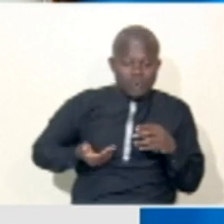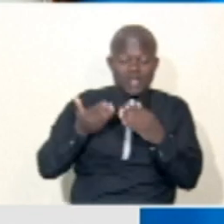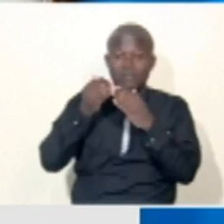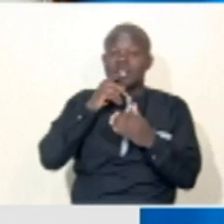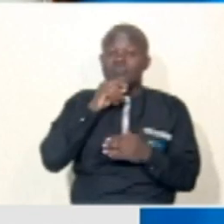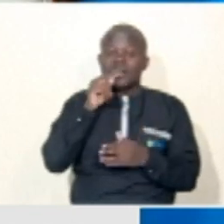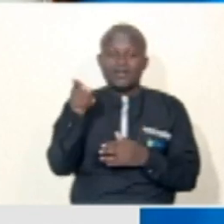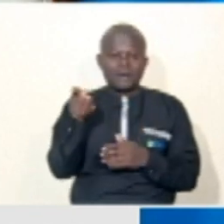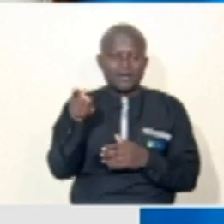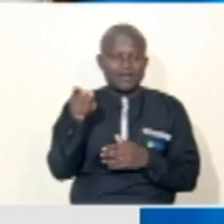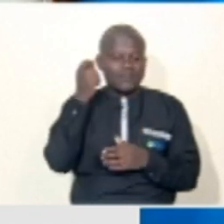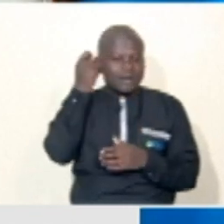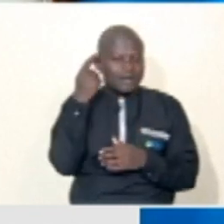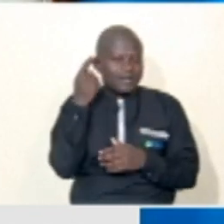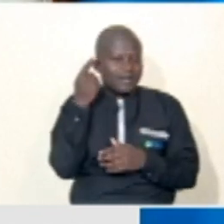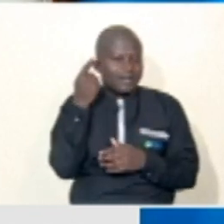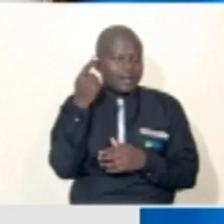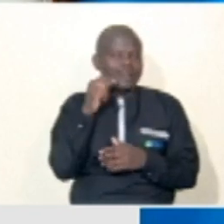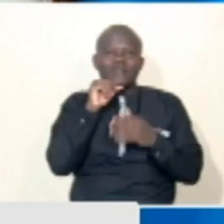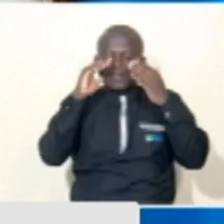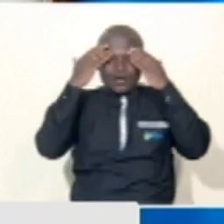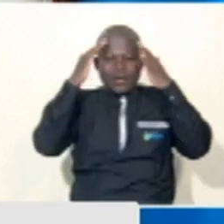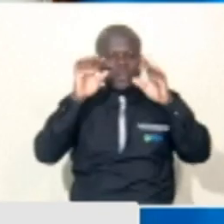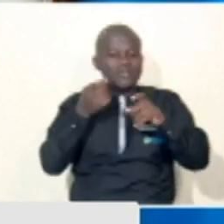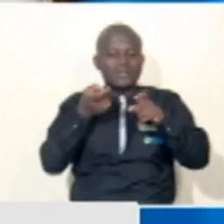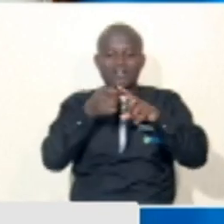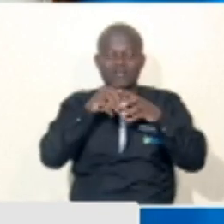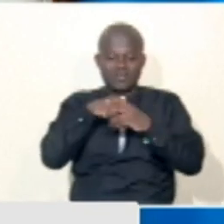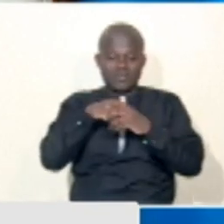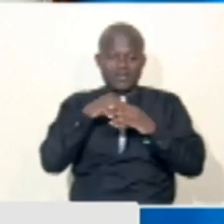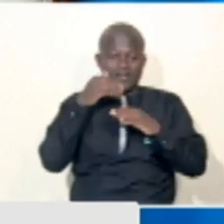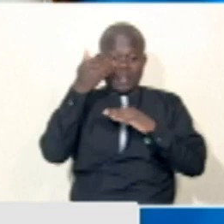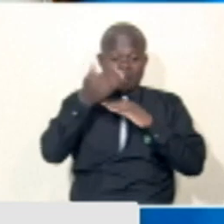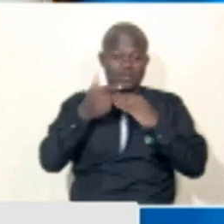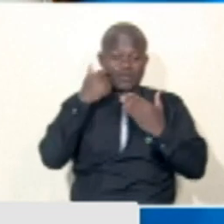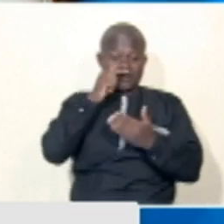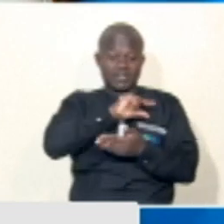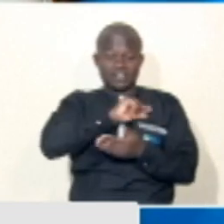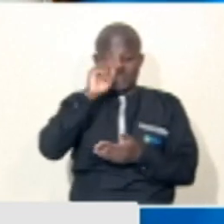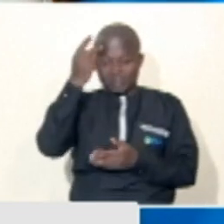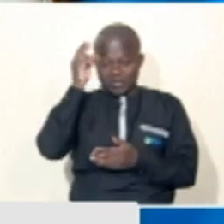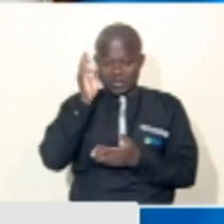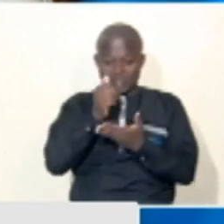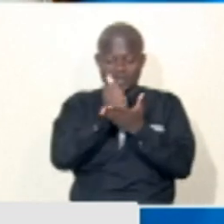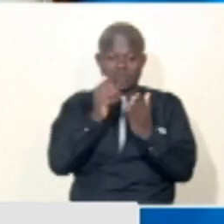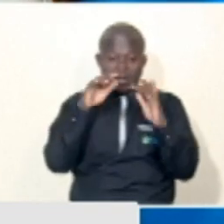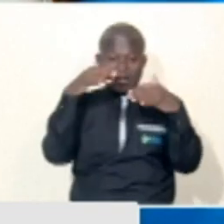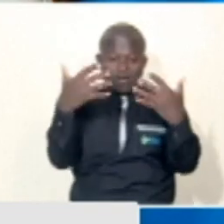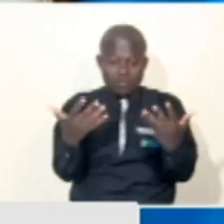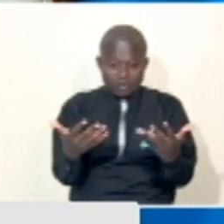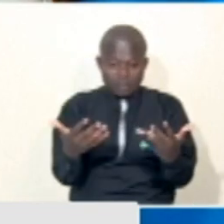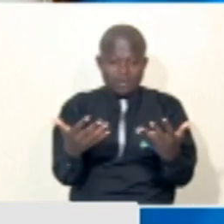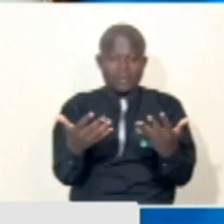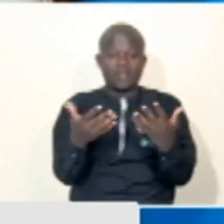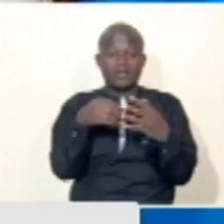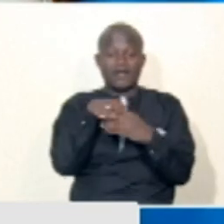y'umugabo, murumva ko nta wamenye ibyavamo. Ugasanga rero iyo gender policy izatwereka uburyo